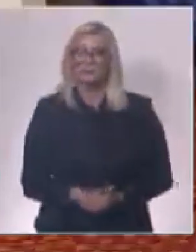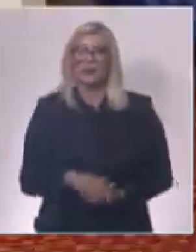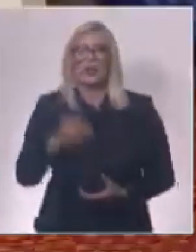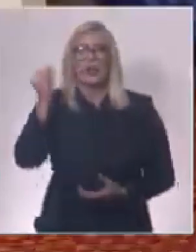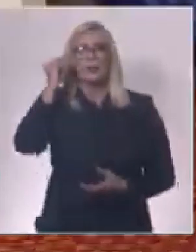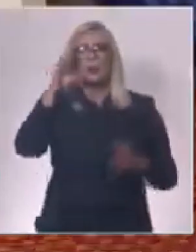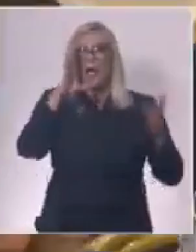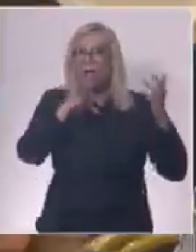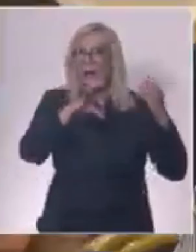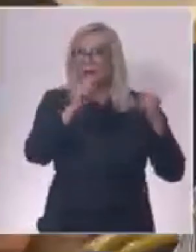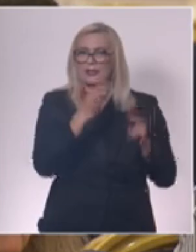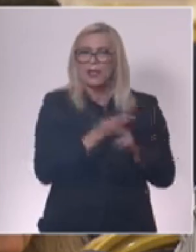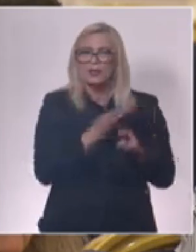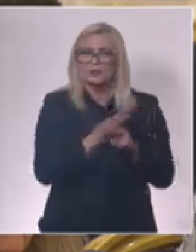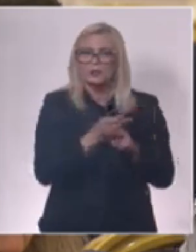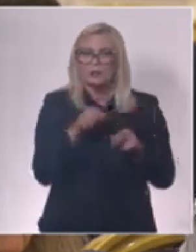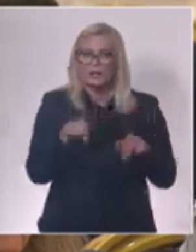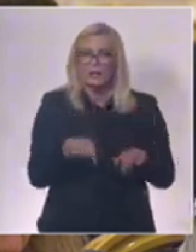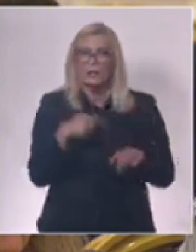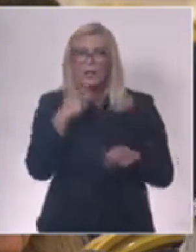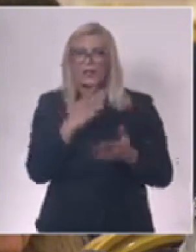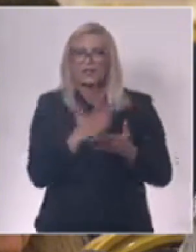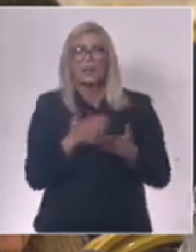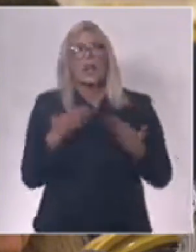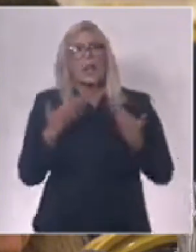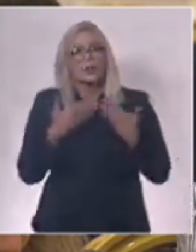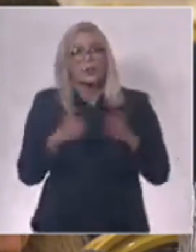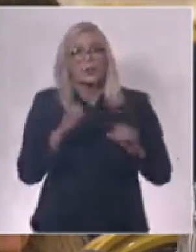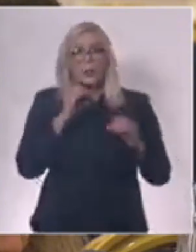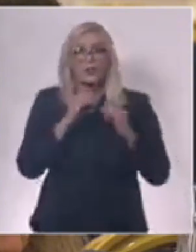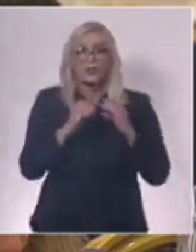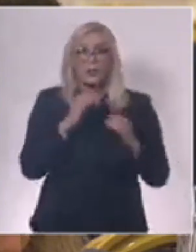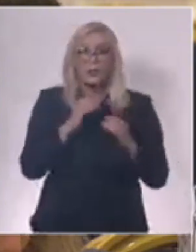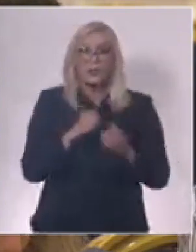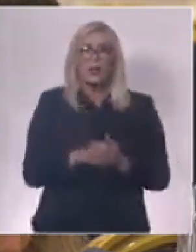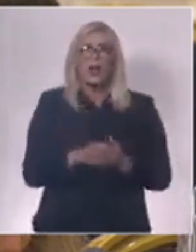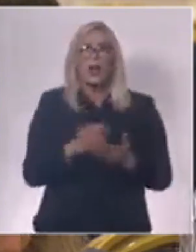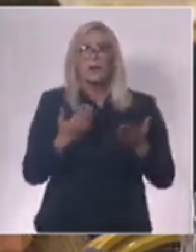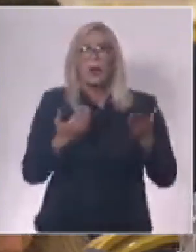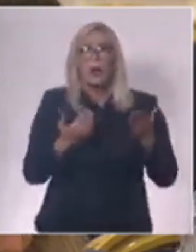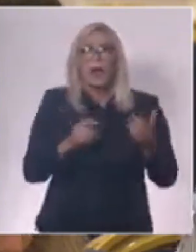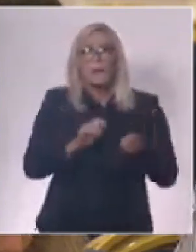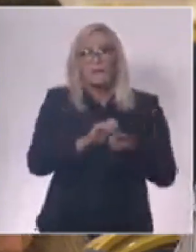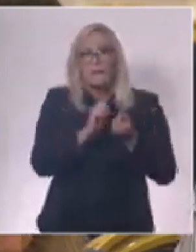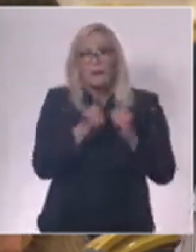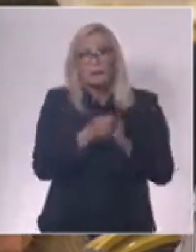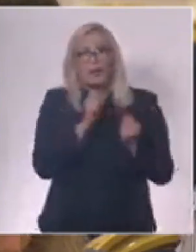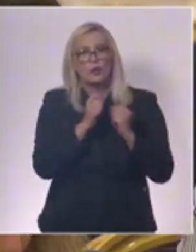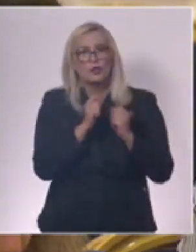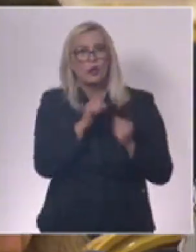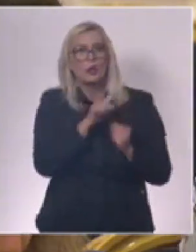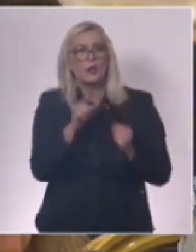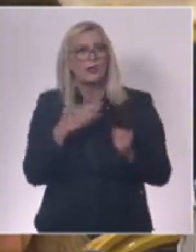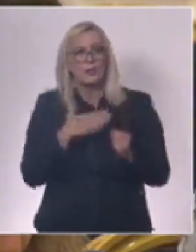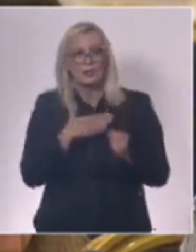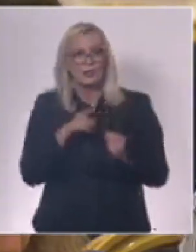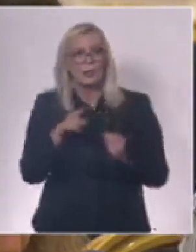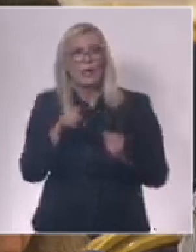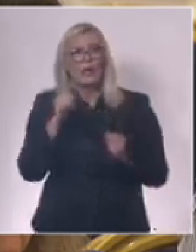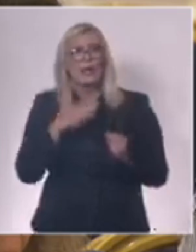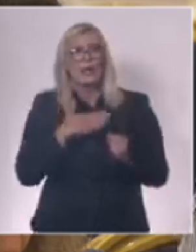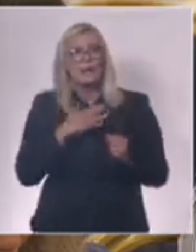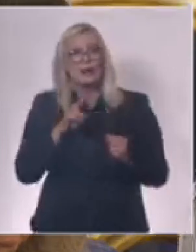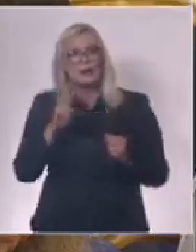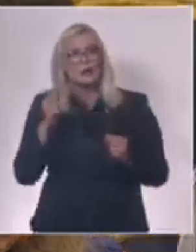Бугарскиот амбасадор во земјава кажа дека тие се отворени за диалог, но дека препреговарање на договорите не би имало никакво. Имате ли некакви